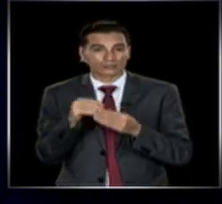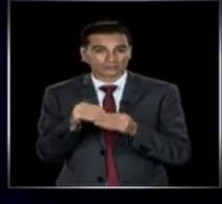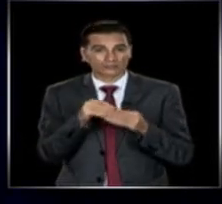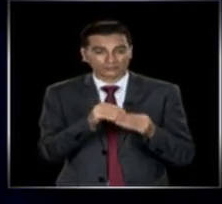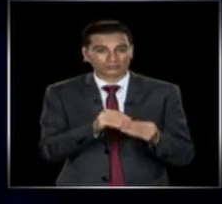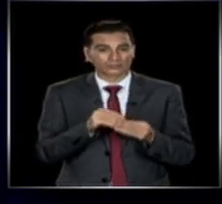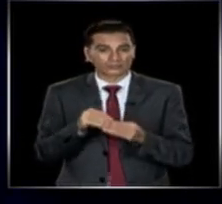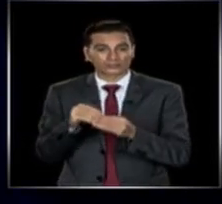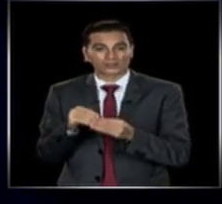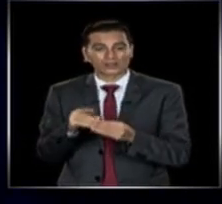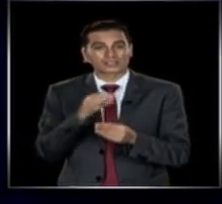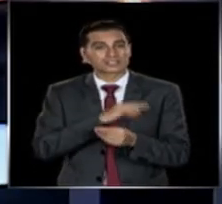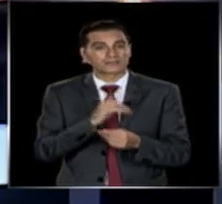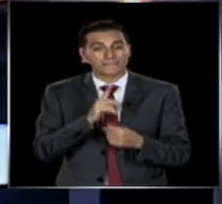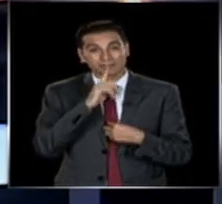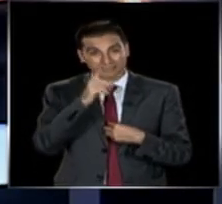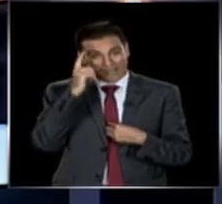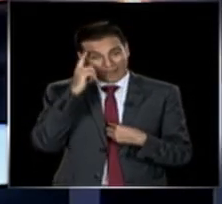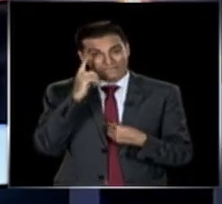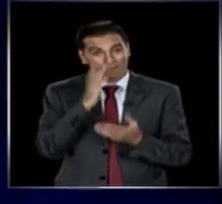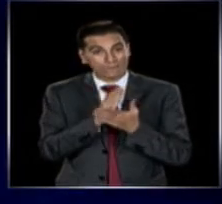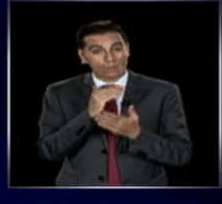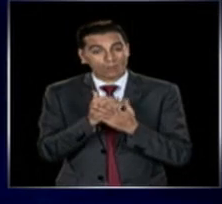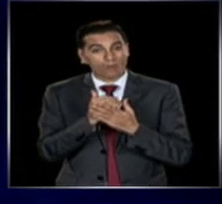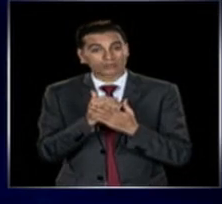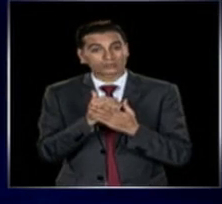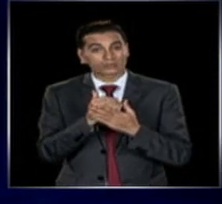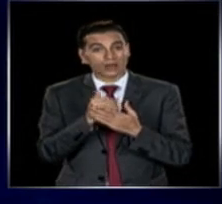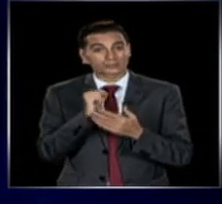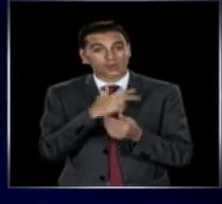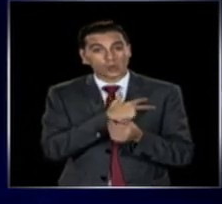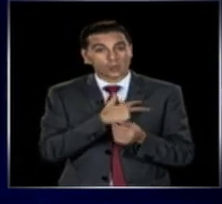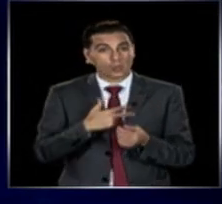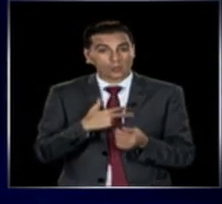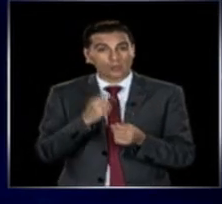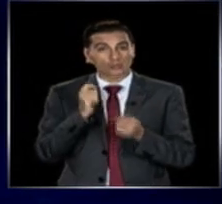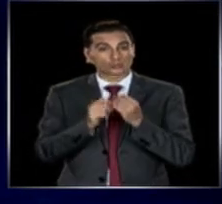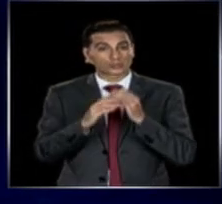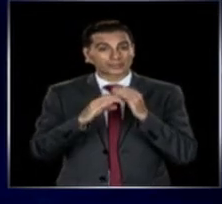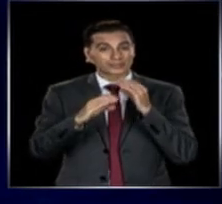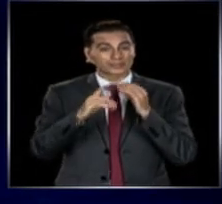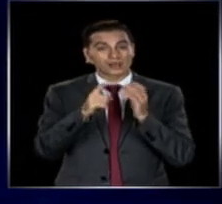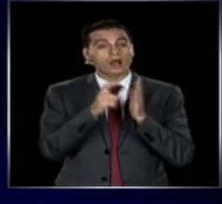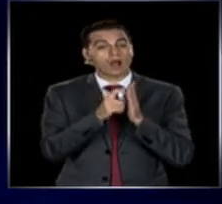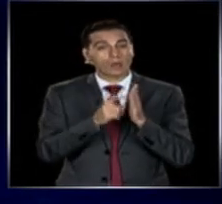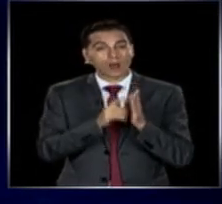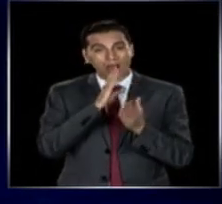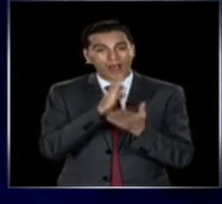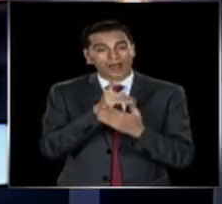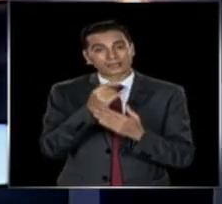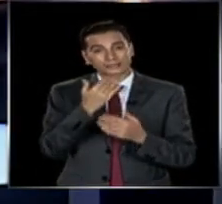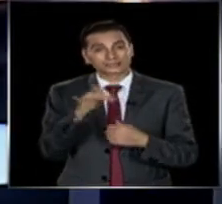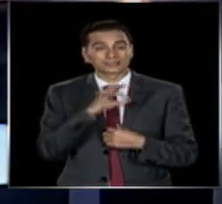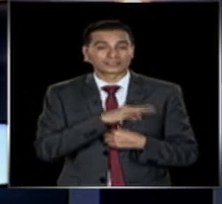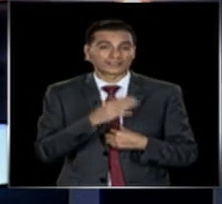القانون بيتيح لك تستفيدي بيها. يعني شايفة كمية الحاجات اللي رصدتها الدكتورة تقول ان انتوا ممكن تستفيدوا بحاجات كتيرة جدا.